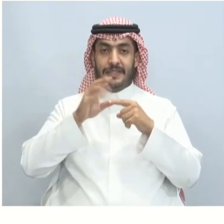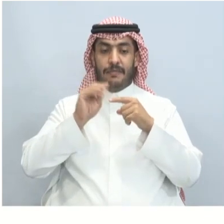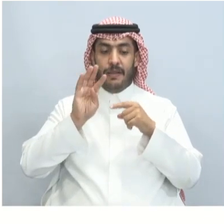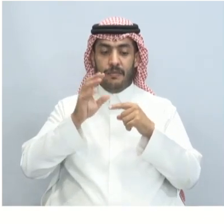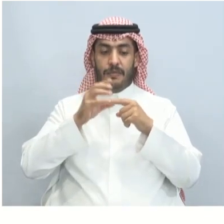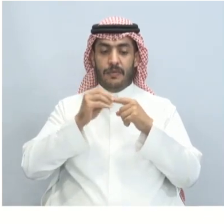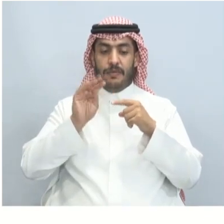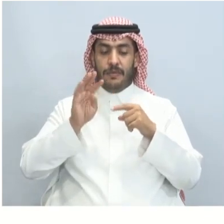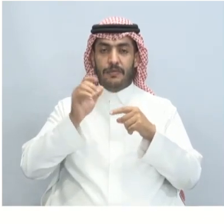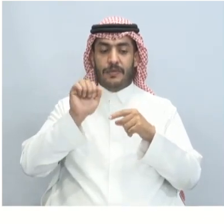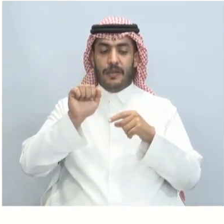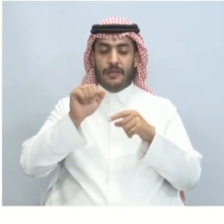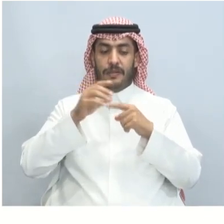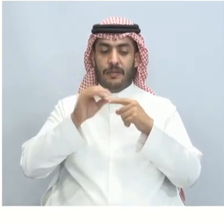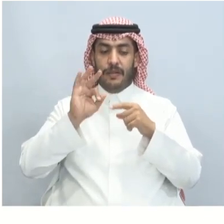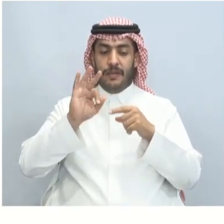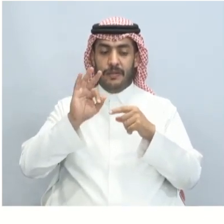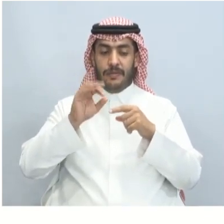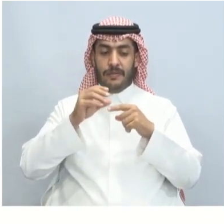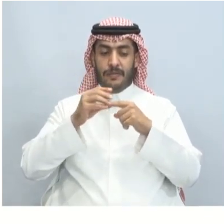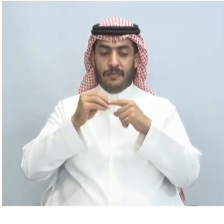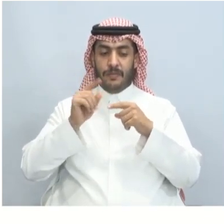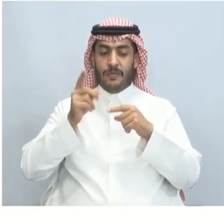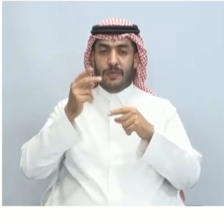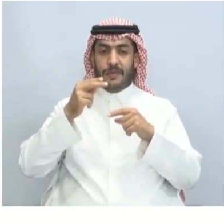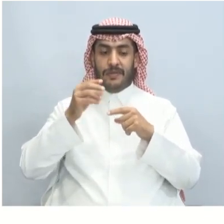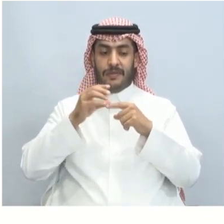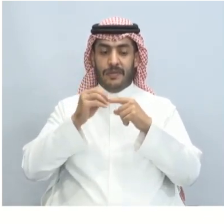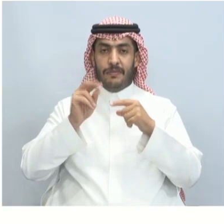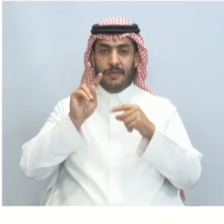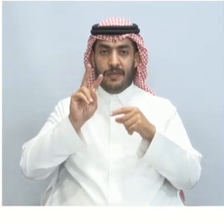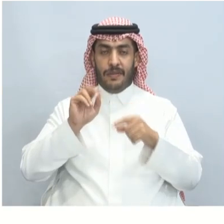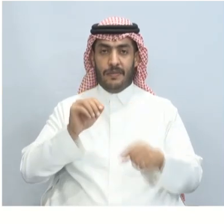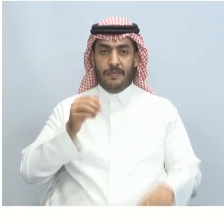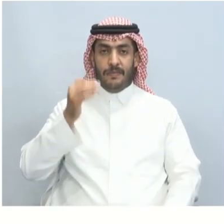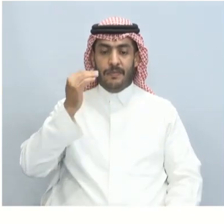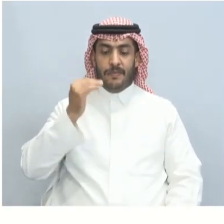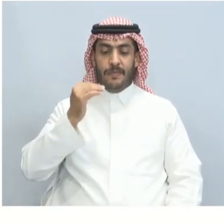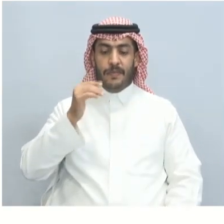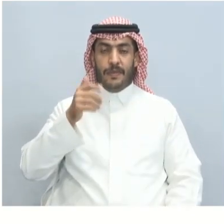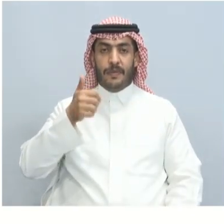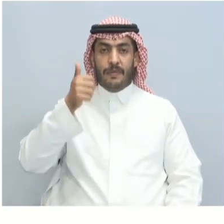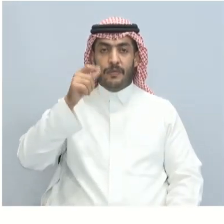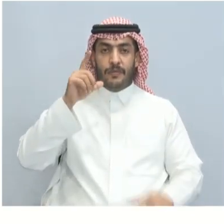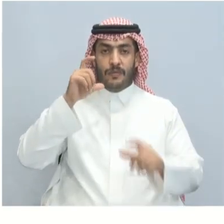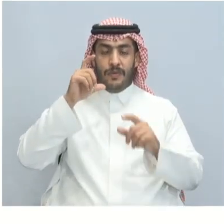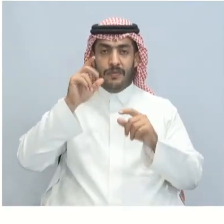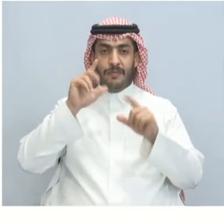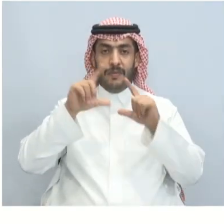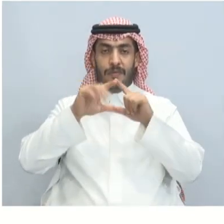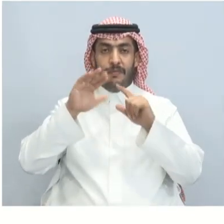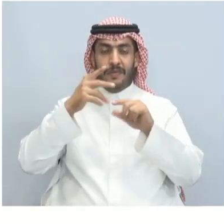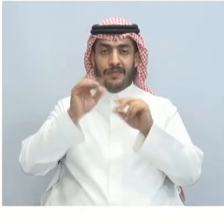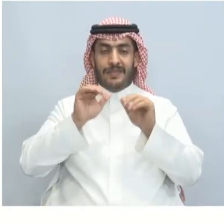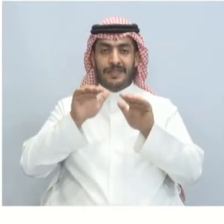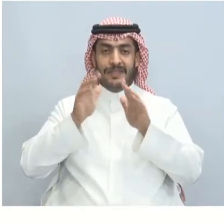ا ص سالب 3 و1 ع 2 وسالب ا ثم اوجد صوره المثلث بعد